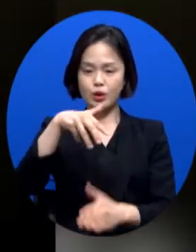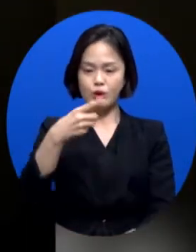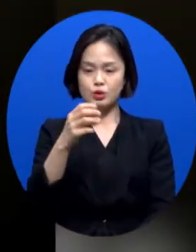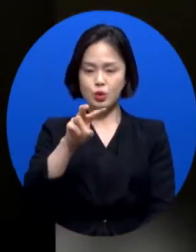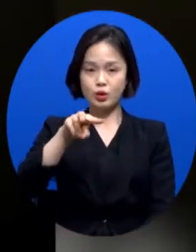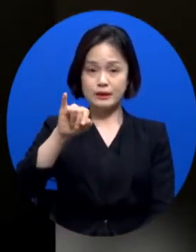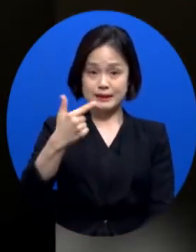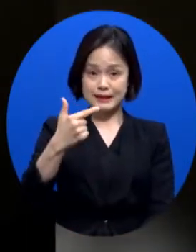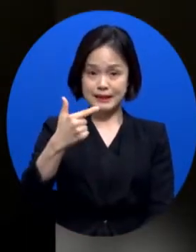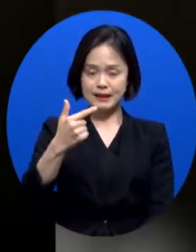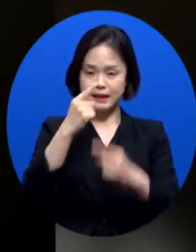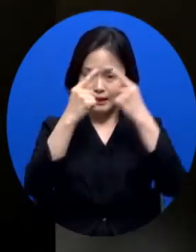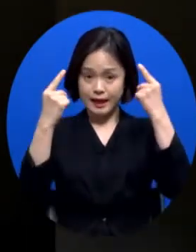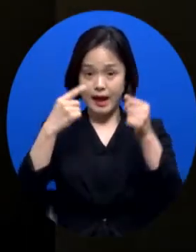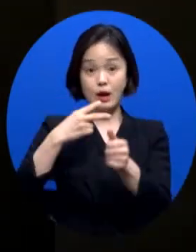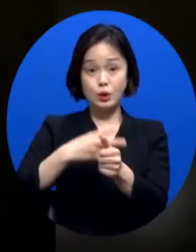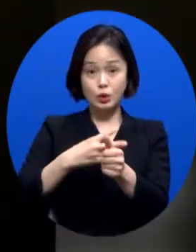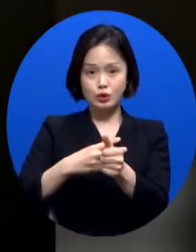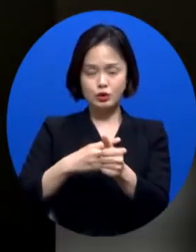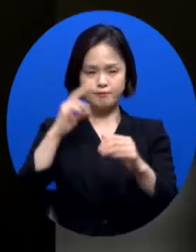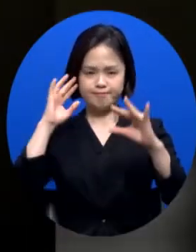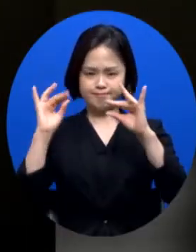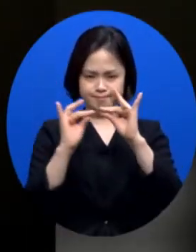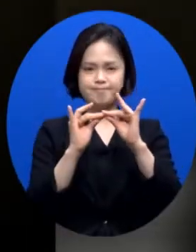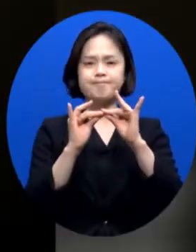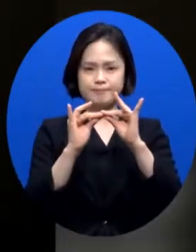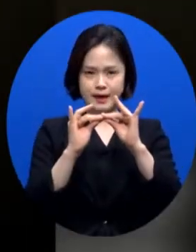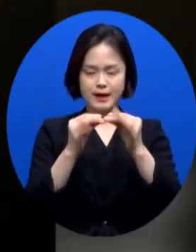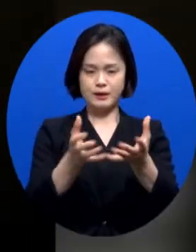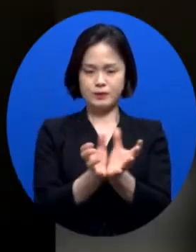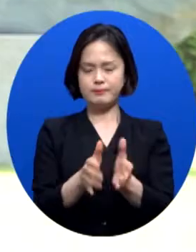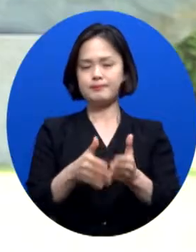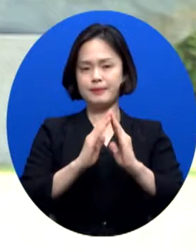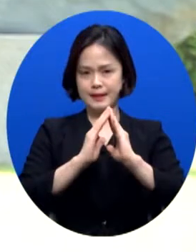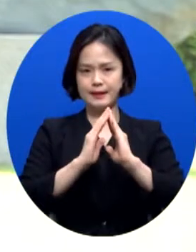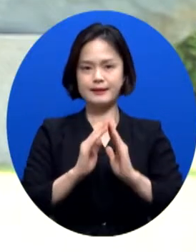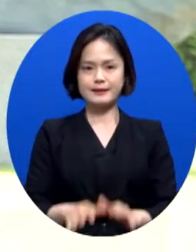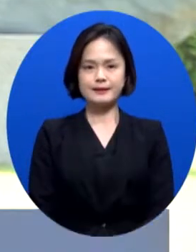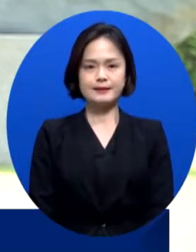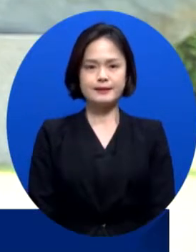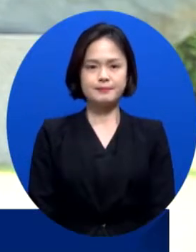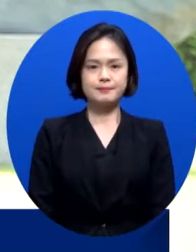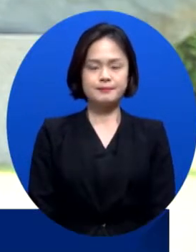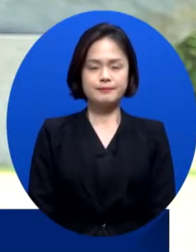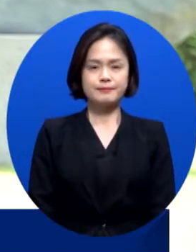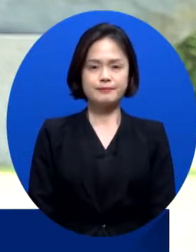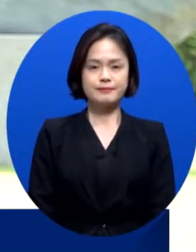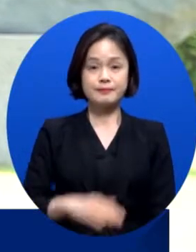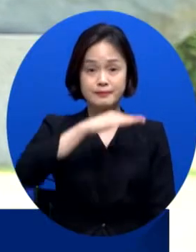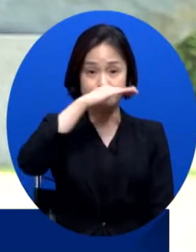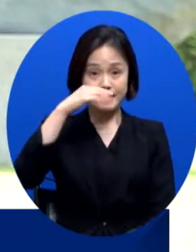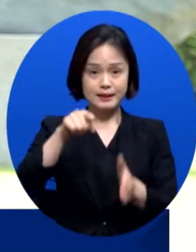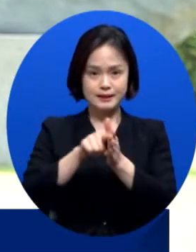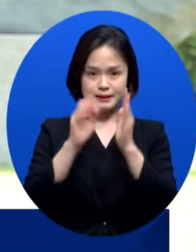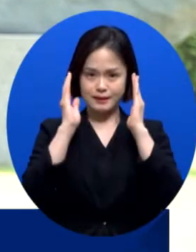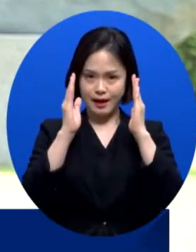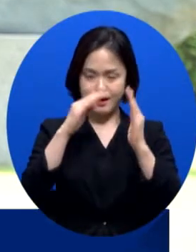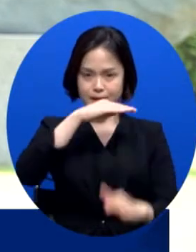신대원 교수들이 교회갱신의 뜻을 함께하면서 시작됐습니다. 바른 신학, 바른 교회, 바른